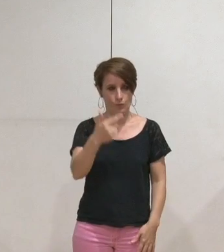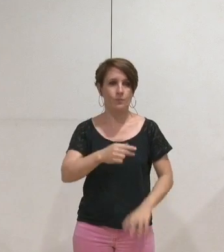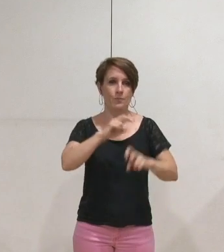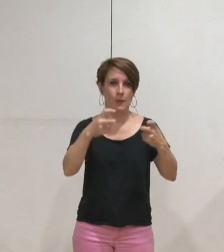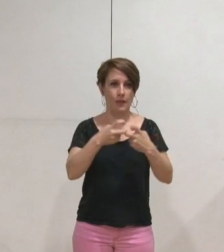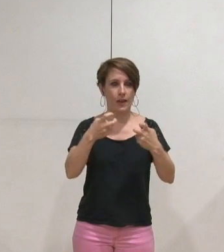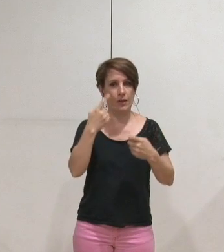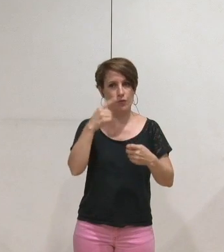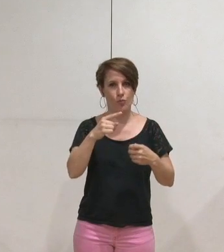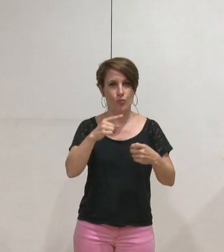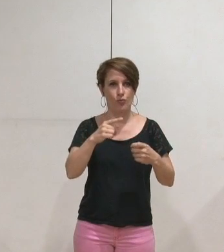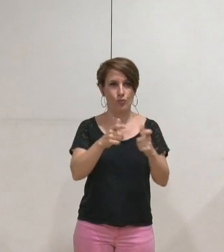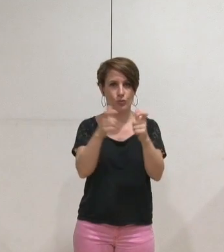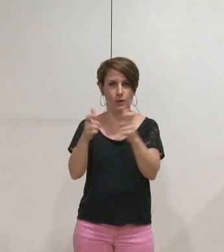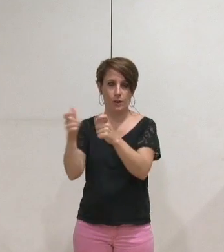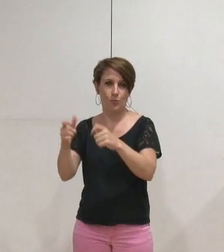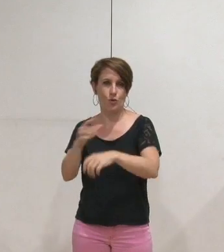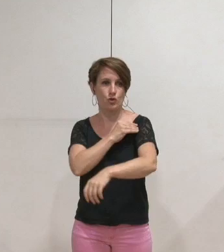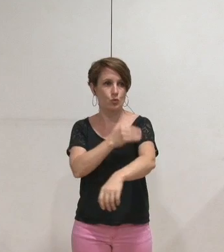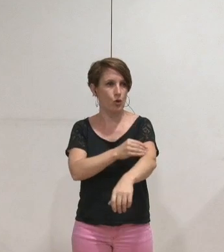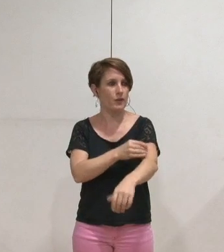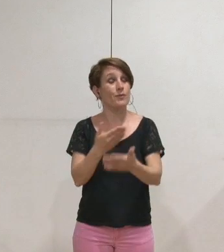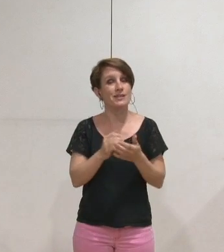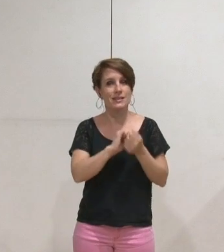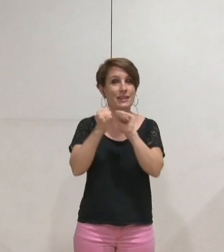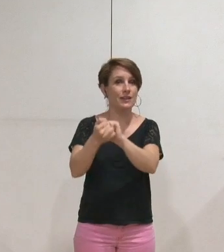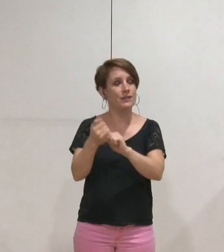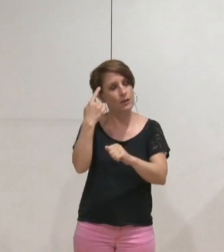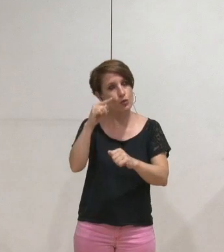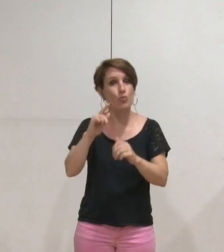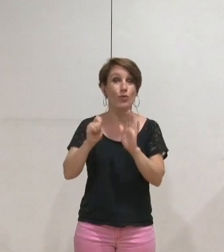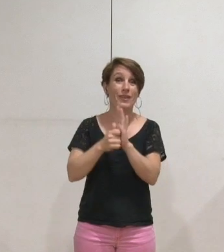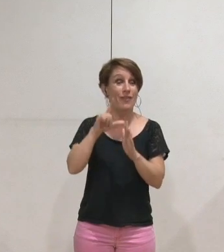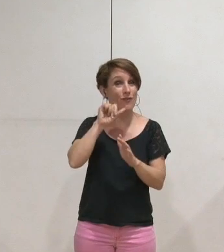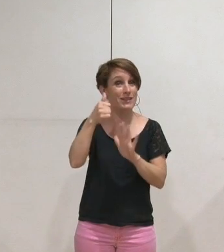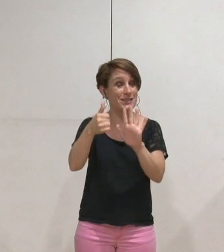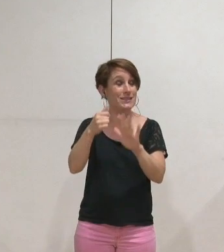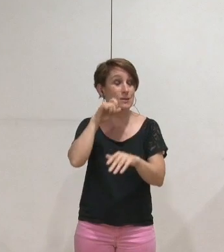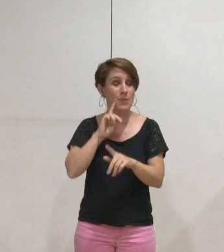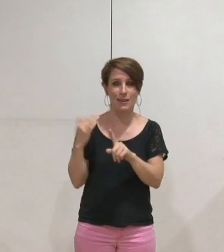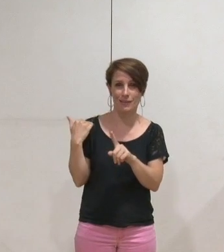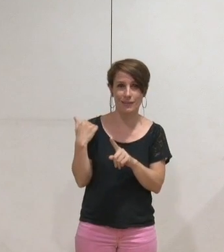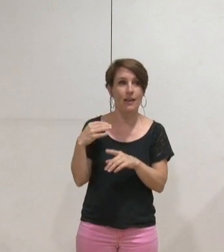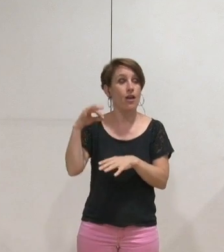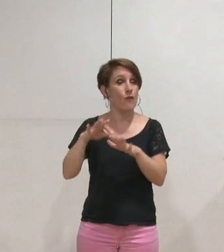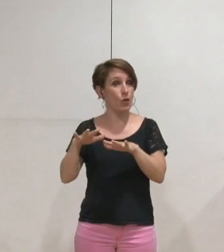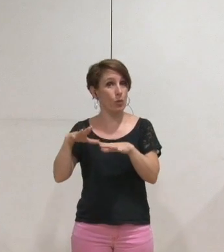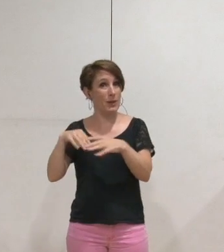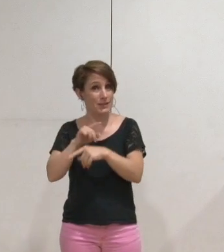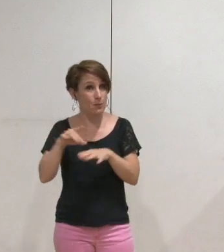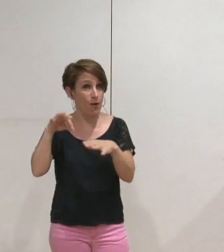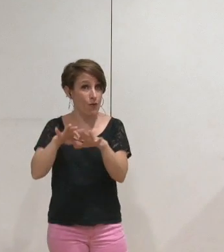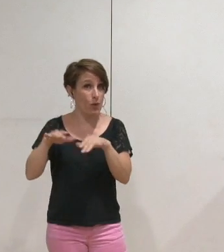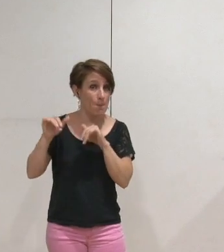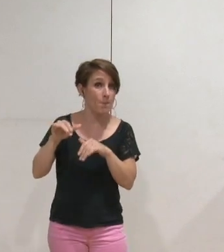applications sportives c'est une rectification la délibération du 26 mai qui ne prend pas part au vote qui s'abstient qui vote